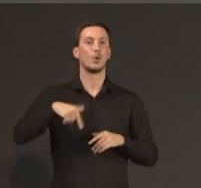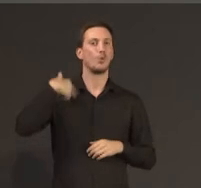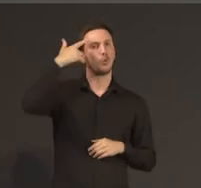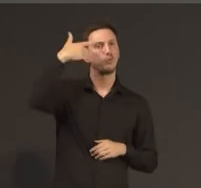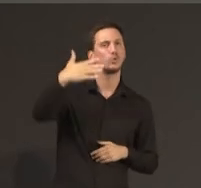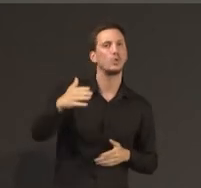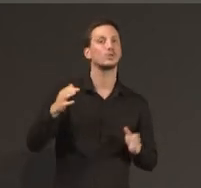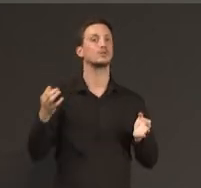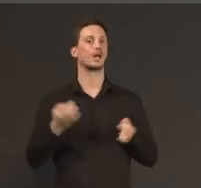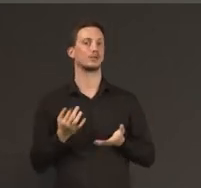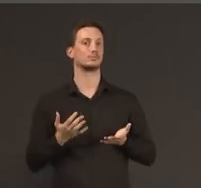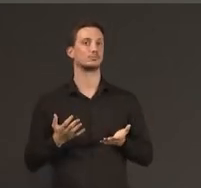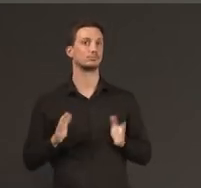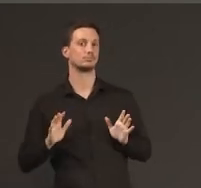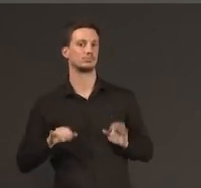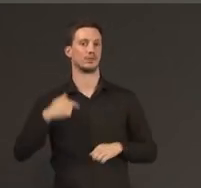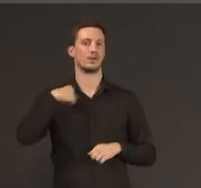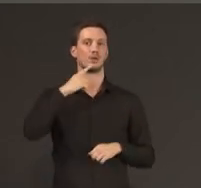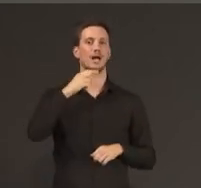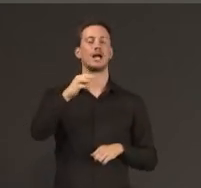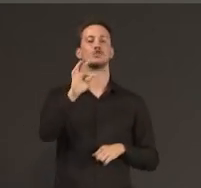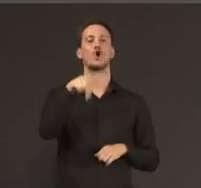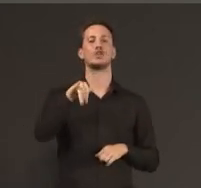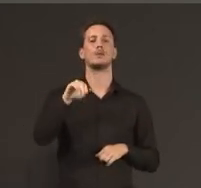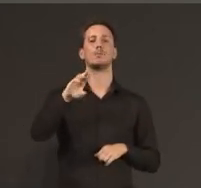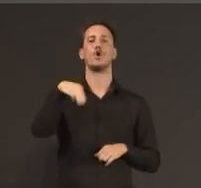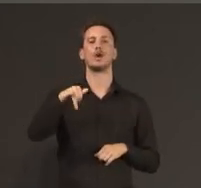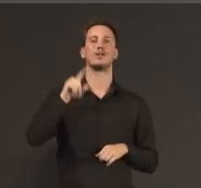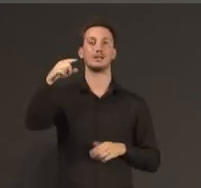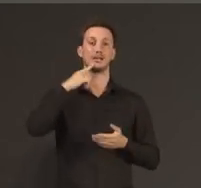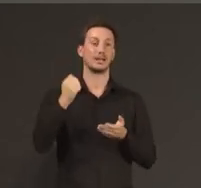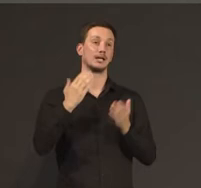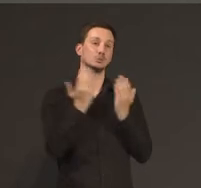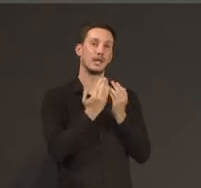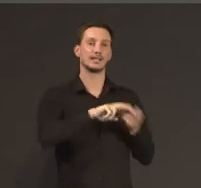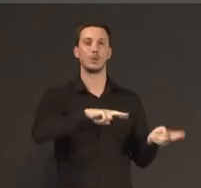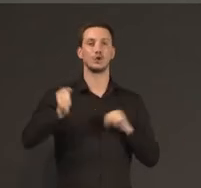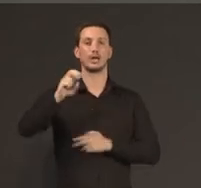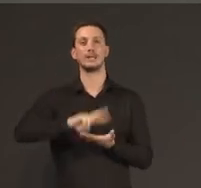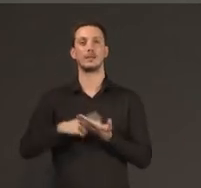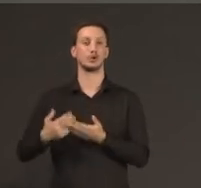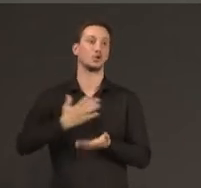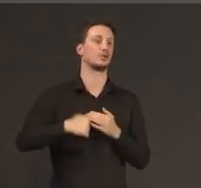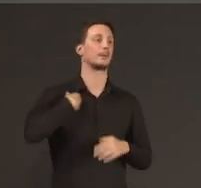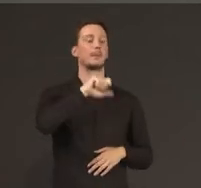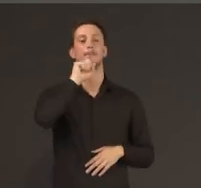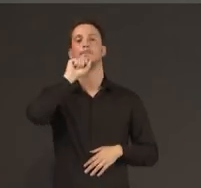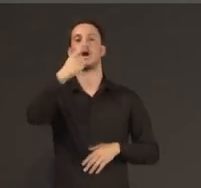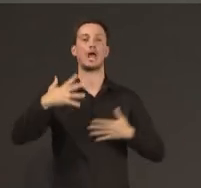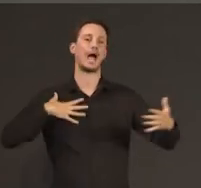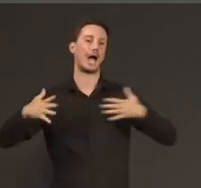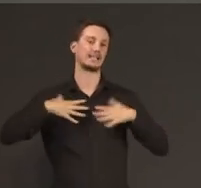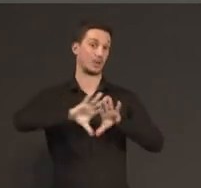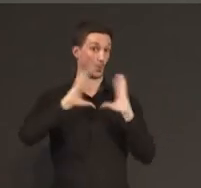futur? Potser, com va dir la Toñi Moreno, havent estudiat traducció i interpretació, vamos a ser las mejores actrices del